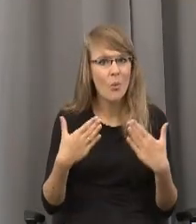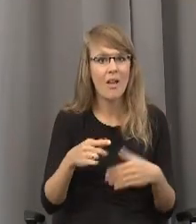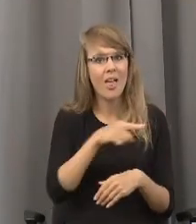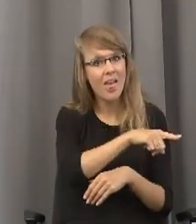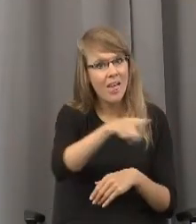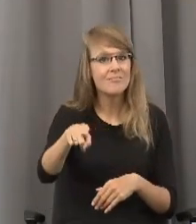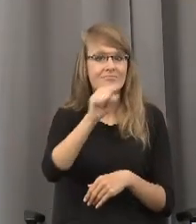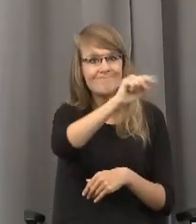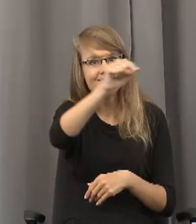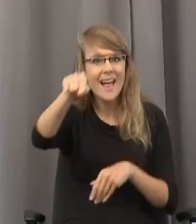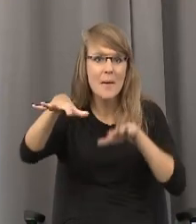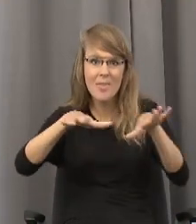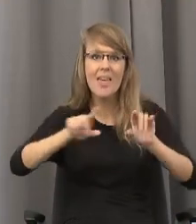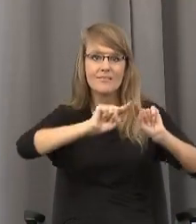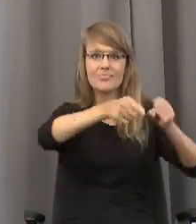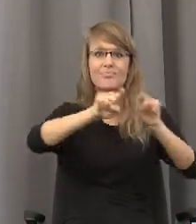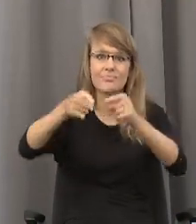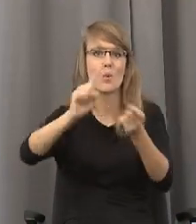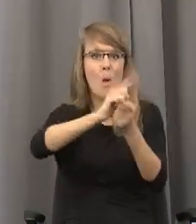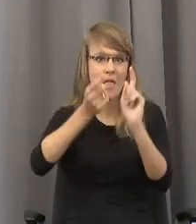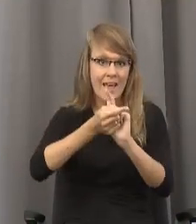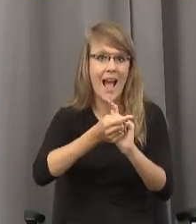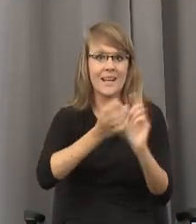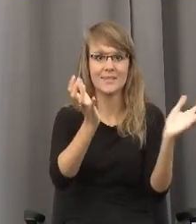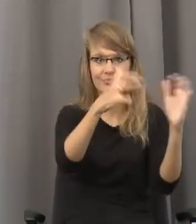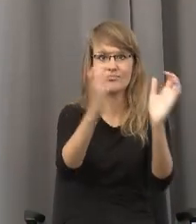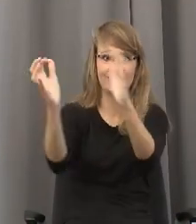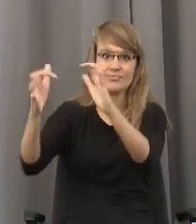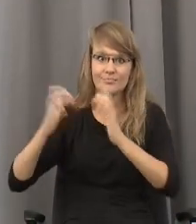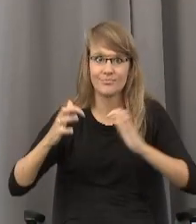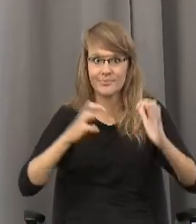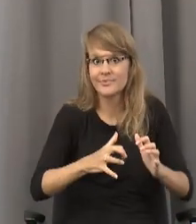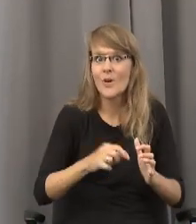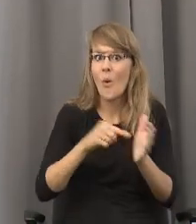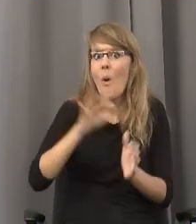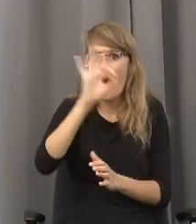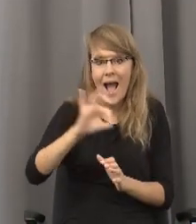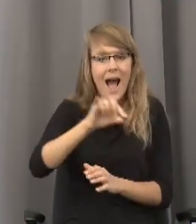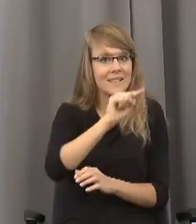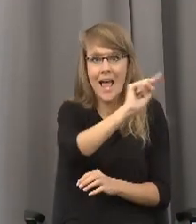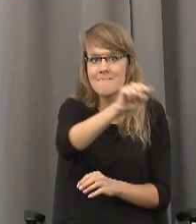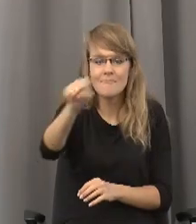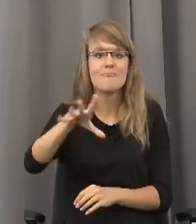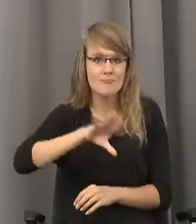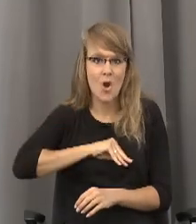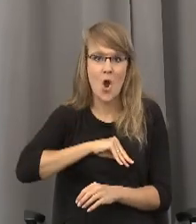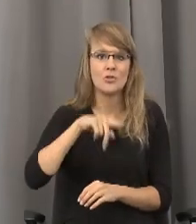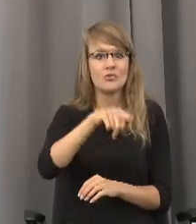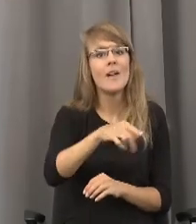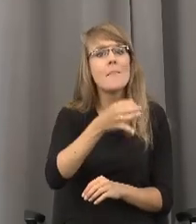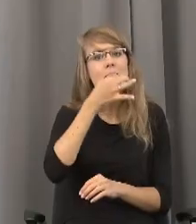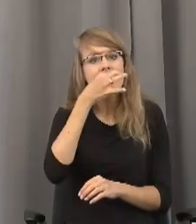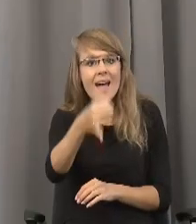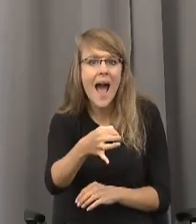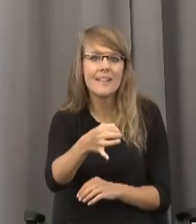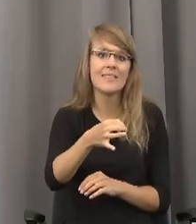organizacji tych spotkań. Będzie to okazja również do tego, żebyście mogli nam wysyłać pytania i komentarze online, jeżeli będziecie